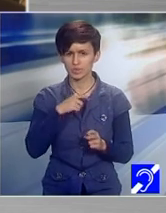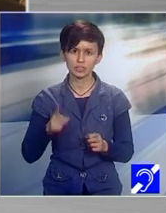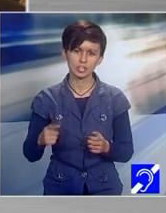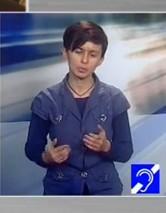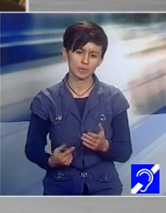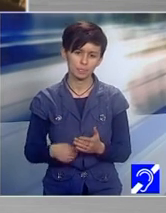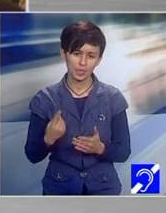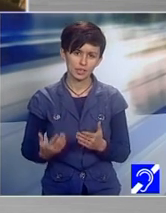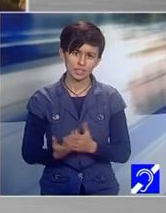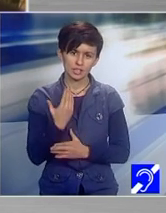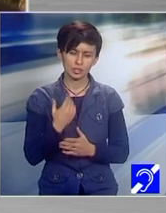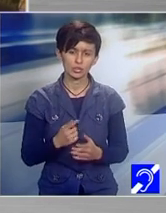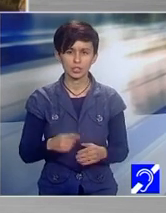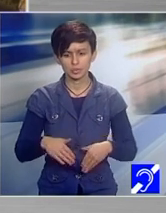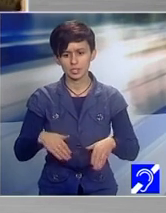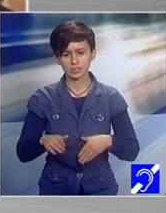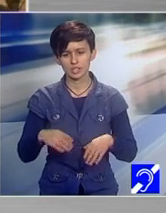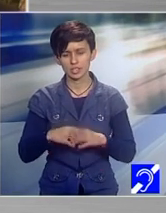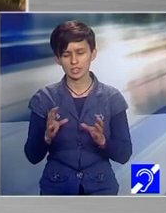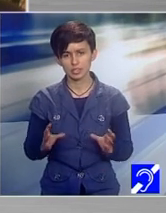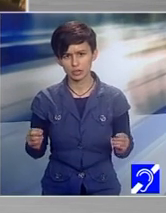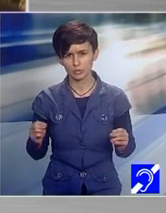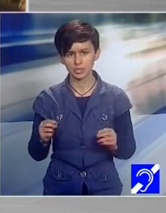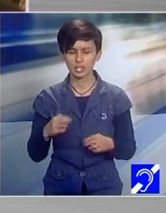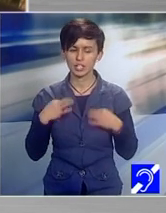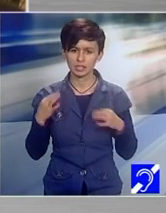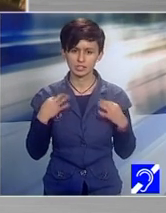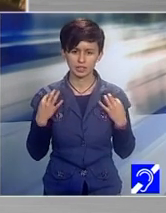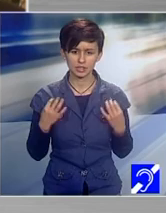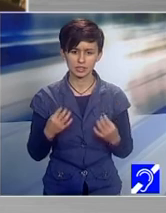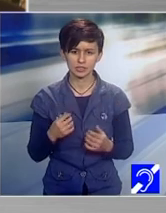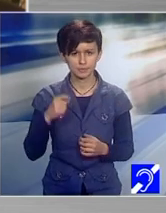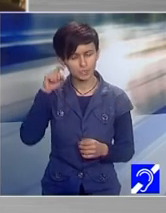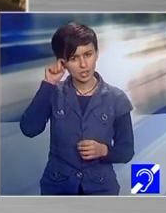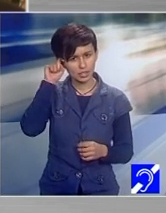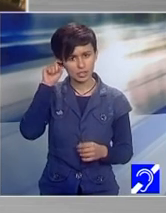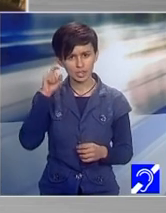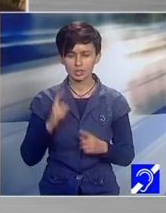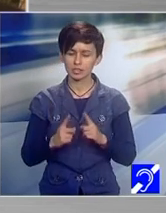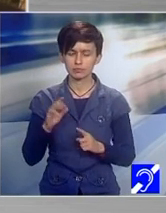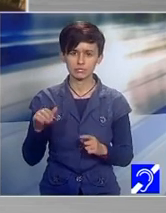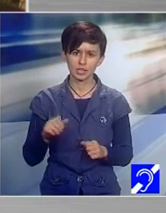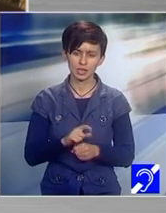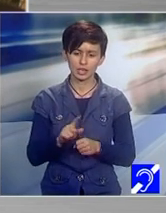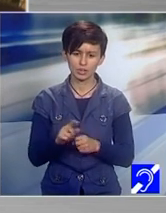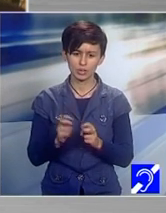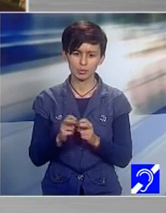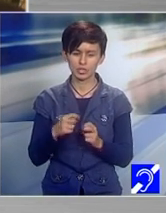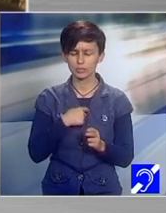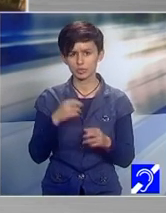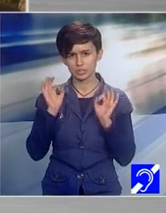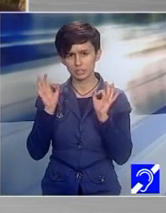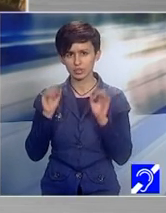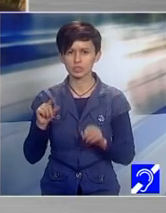Da? Ministerele Românești ale Sănătății au considerat că dacă ai cu tare aparat, îl poți